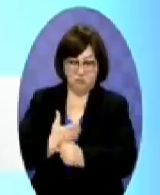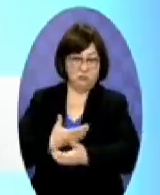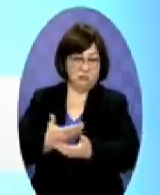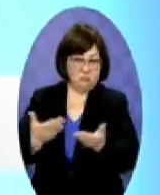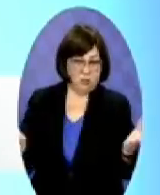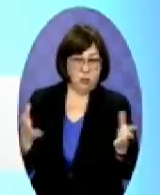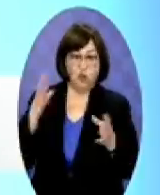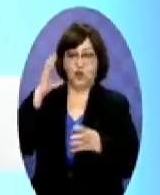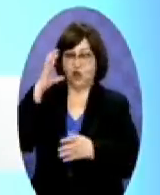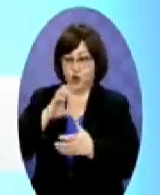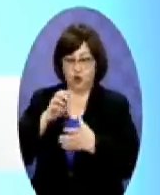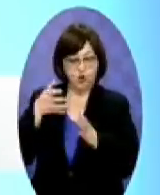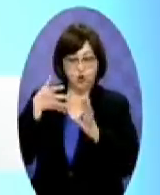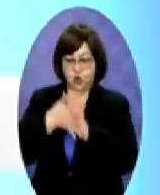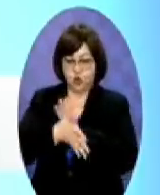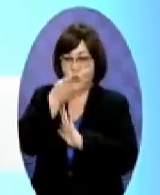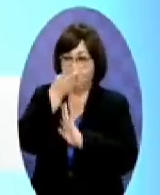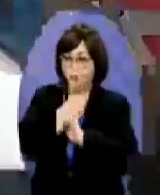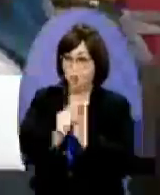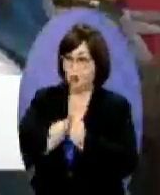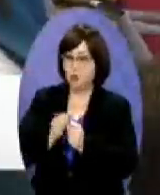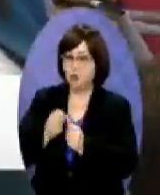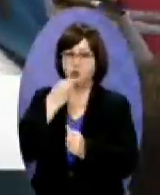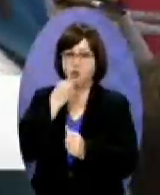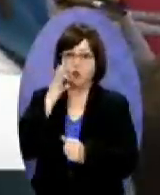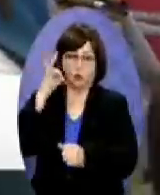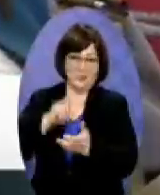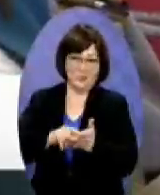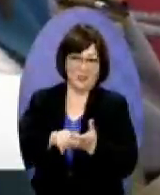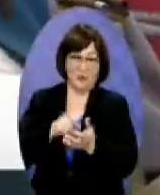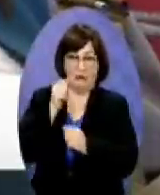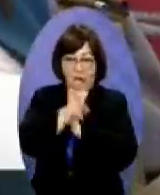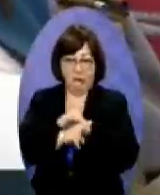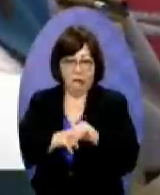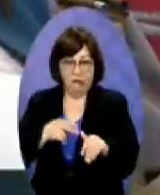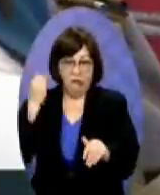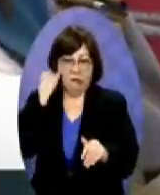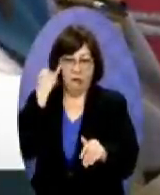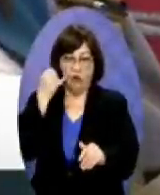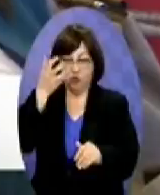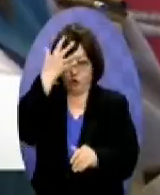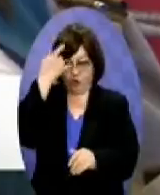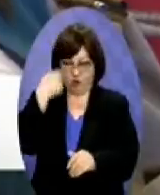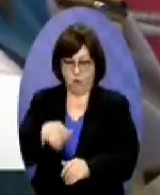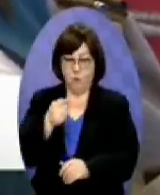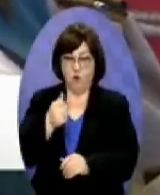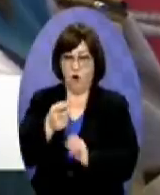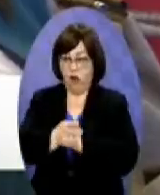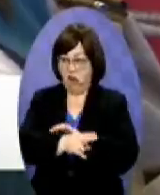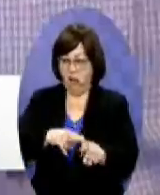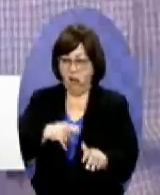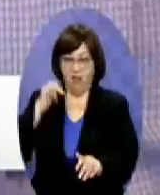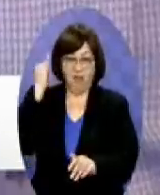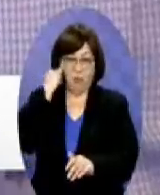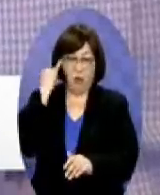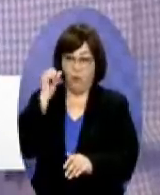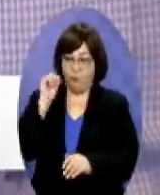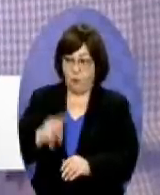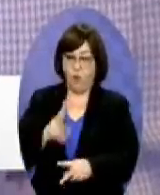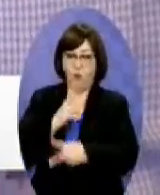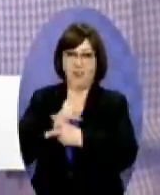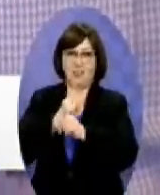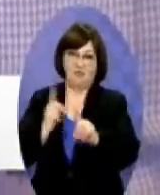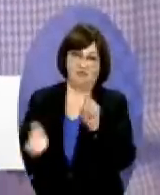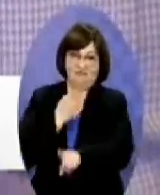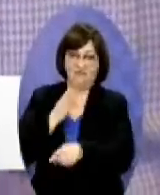хариуцлагыг сайжруулах ёстой. Төрийн хөрөнгөнд хулгайн сэтгэлээр хандвал хуулийн хариуцлага хүлээнэ гэдгийг ч санаж ажиллах ёстой гэж засгийн